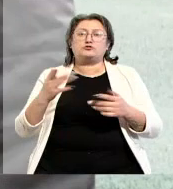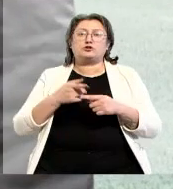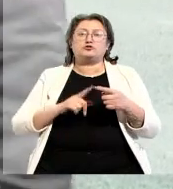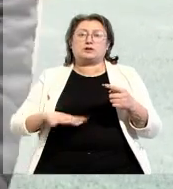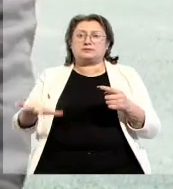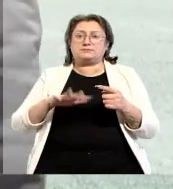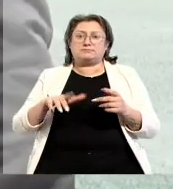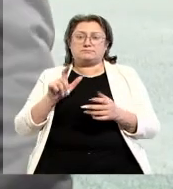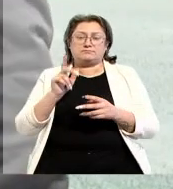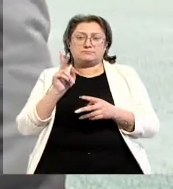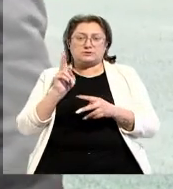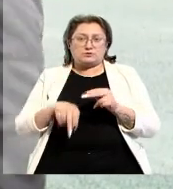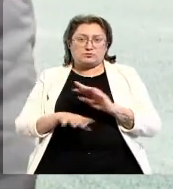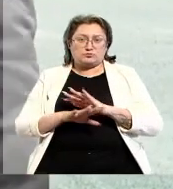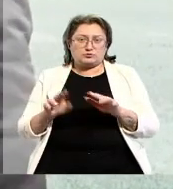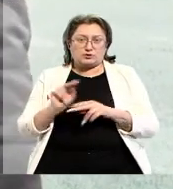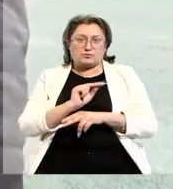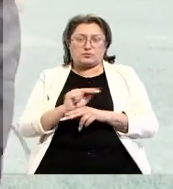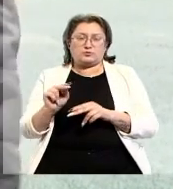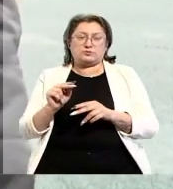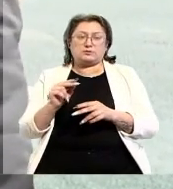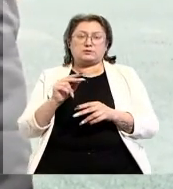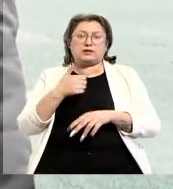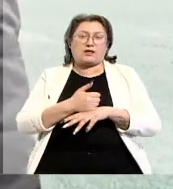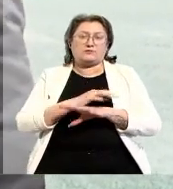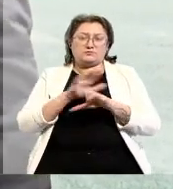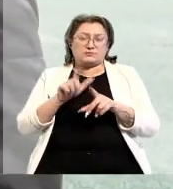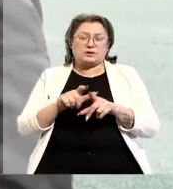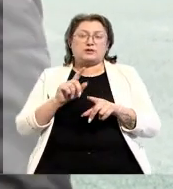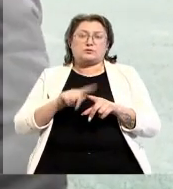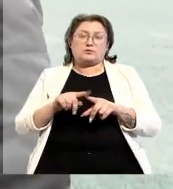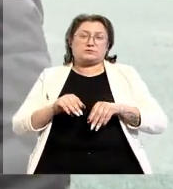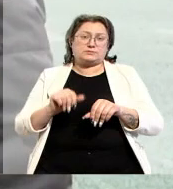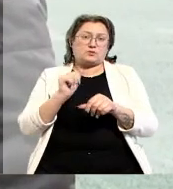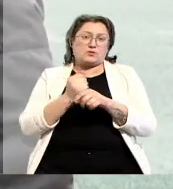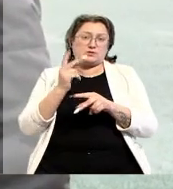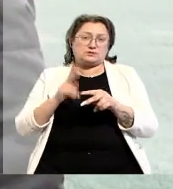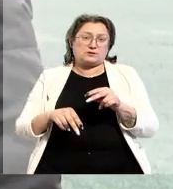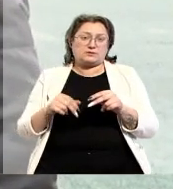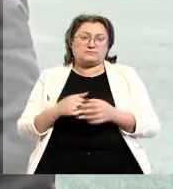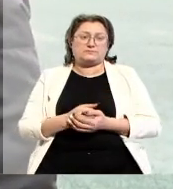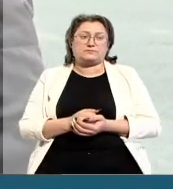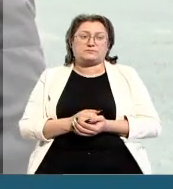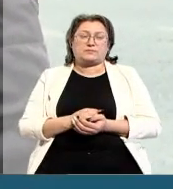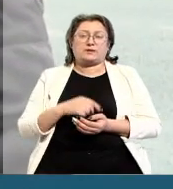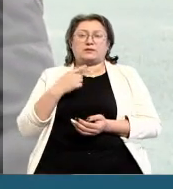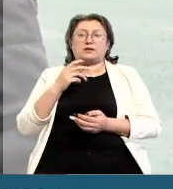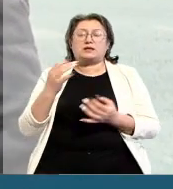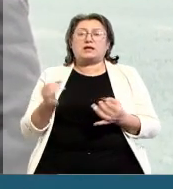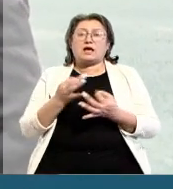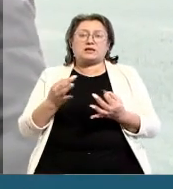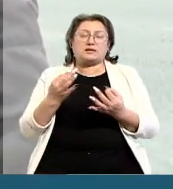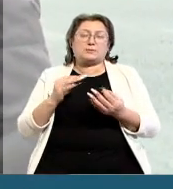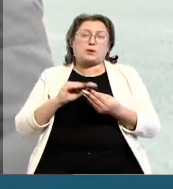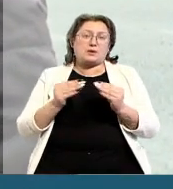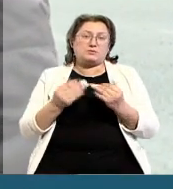бөлігі аяқталды, жөндеу жұмыстары қарқынды түрде жүргізілуде. Андрей Михайлович айтқандай, уақытылы тапсыруға ешқандай кедергі жоқ. Белгілер,